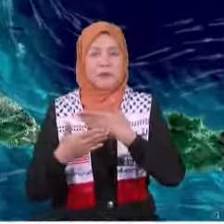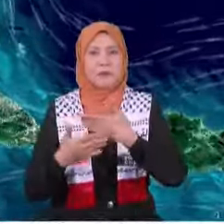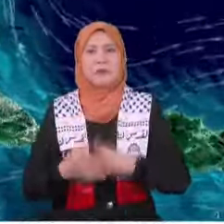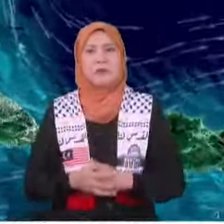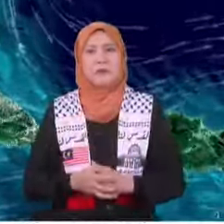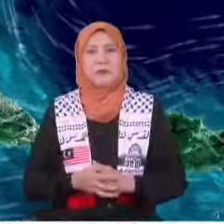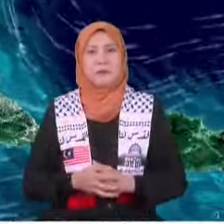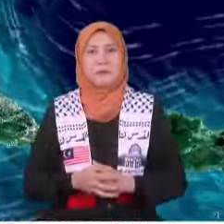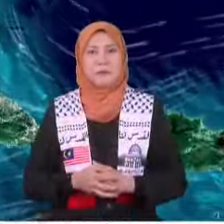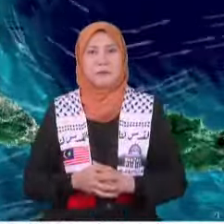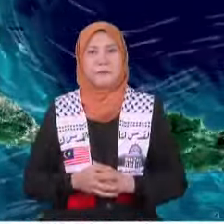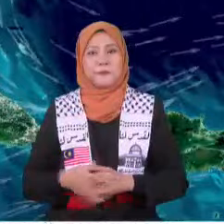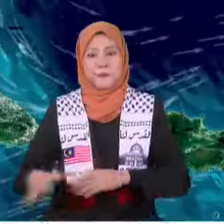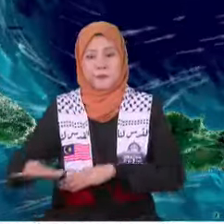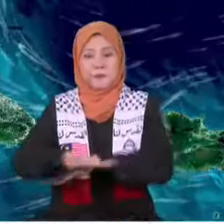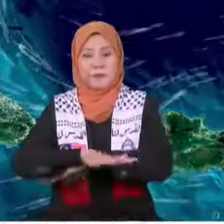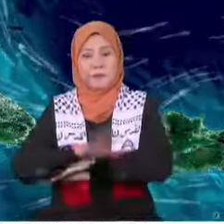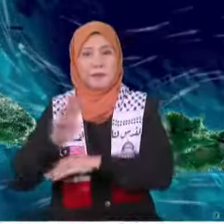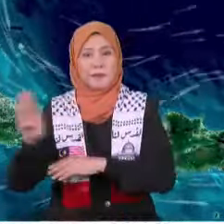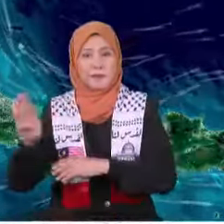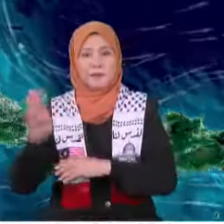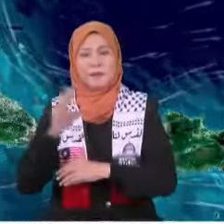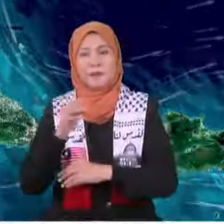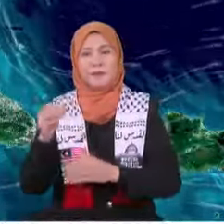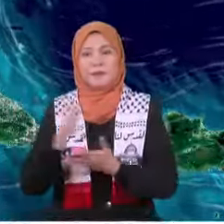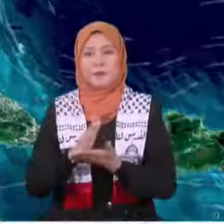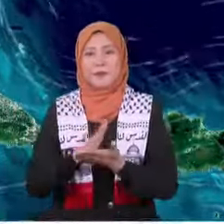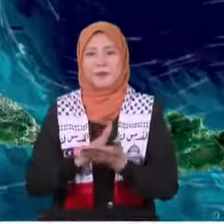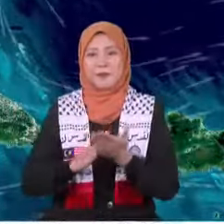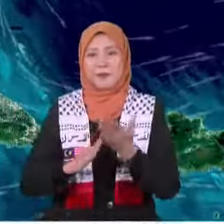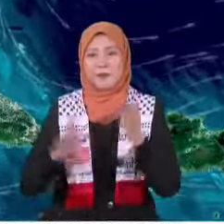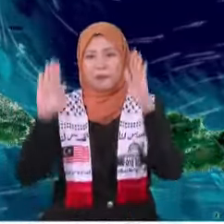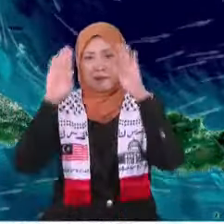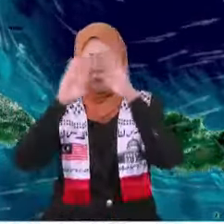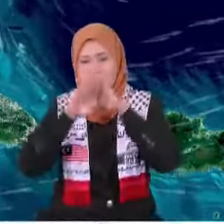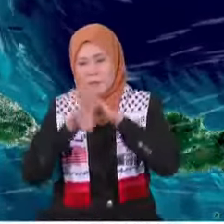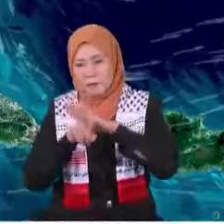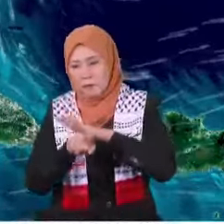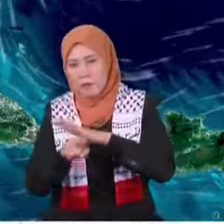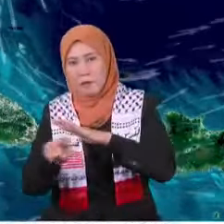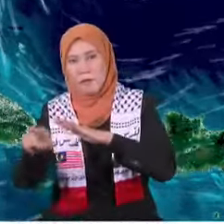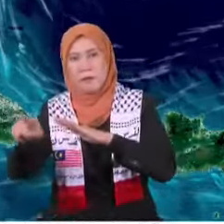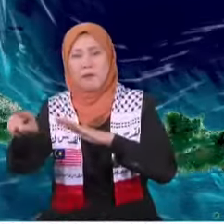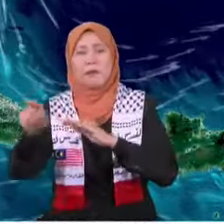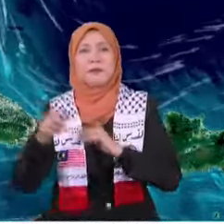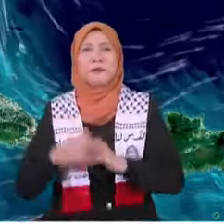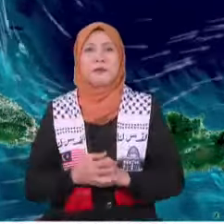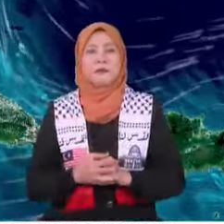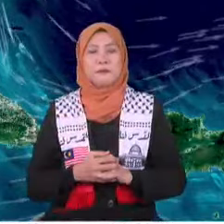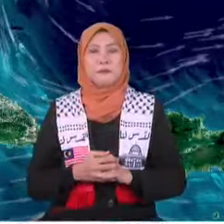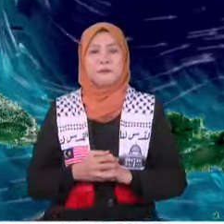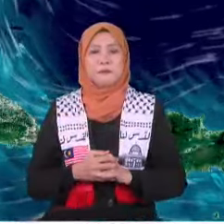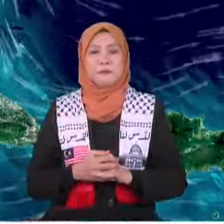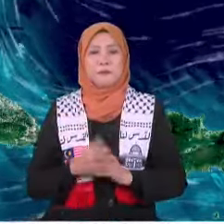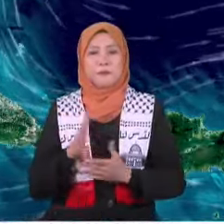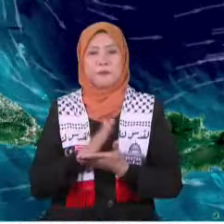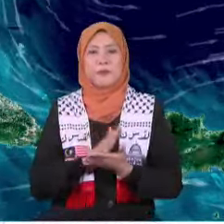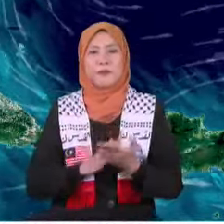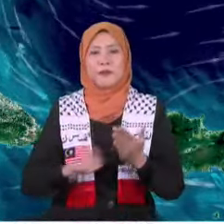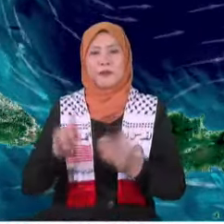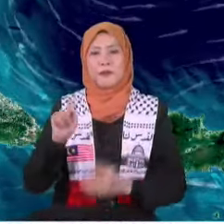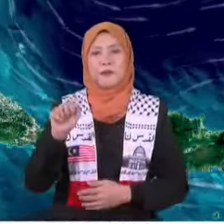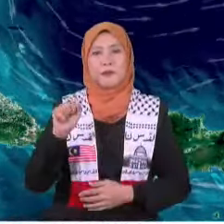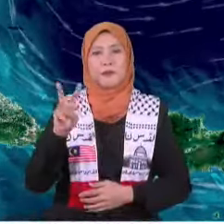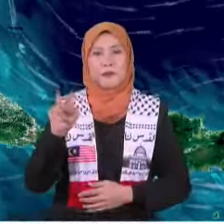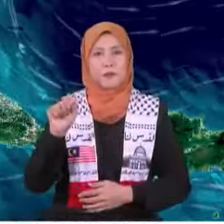terutamanya di bahagian pantai barat dan juga di bahagian pedalaman. Begitu juga di bahagian